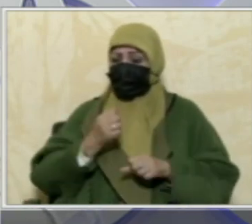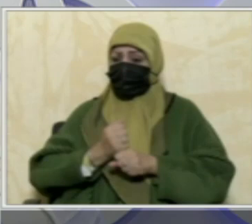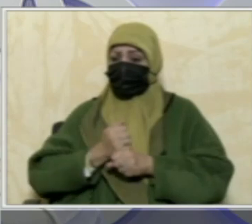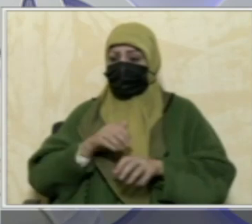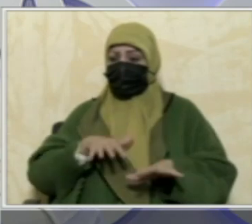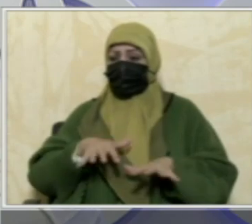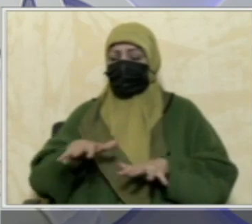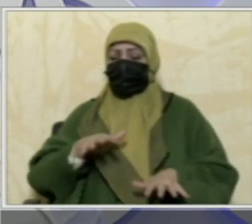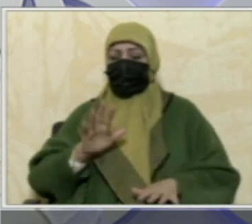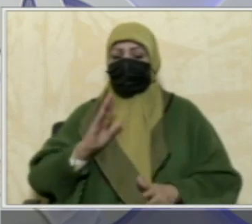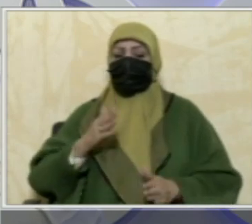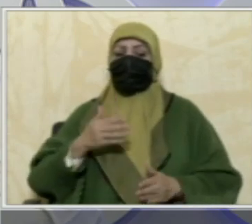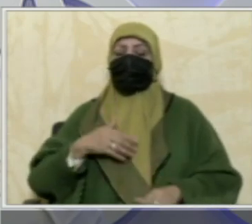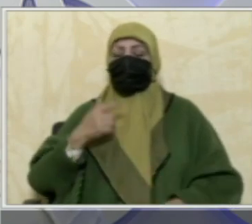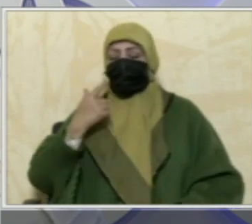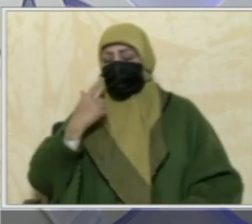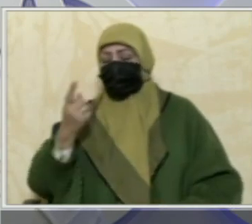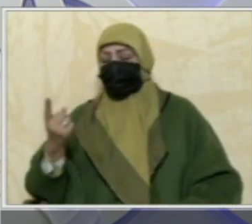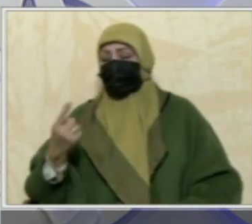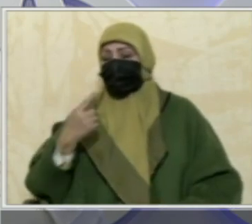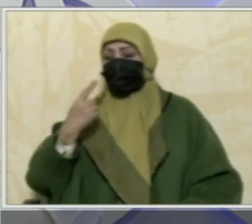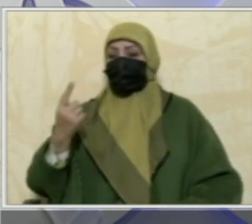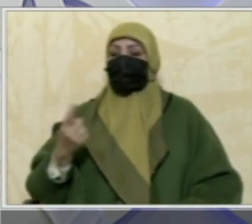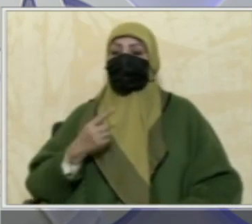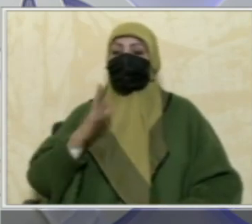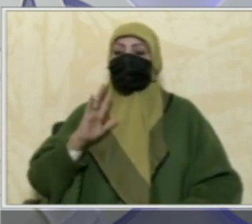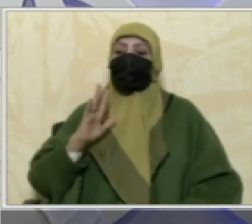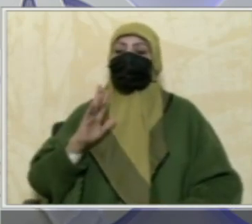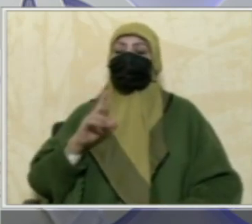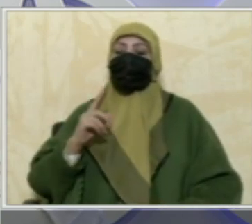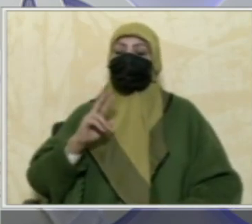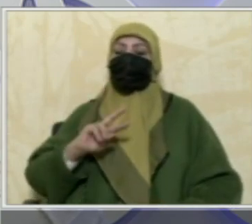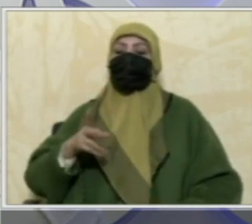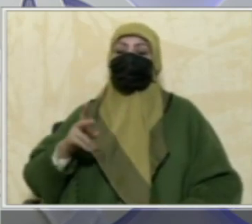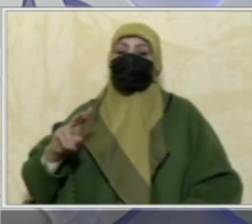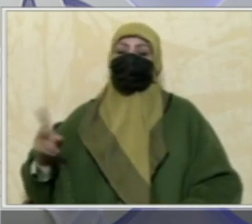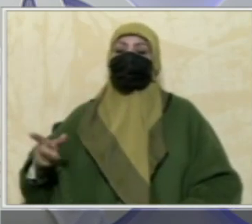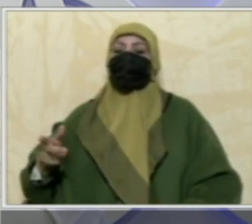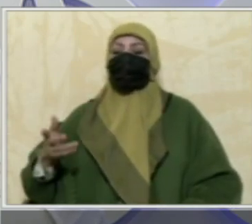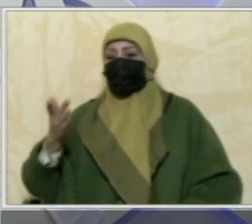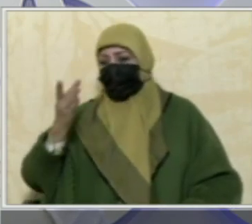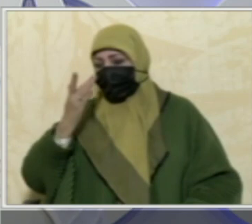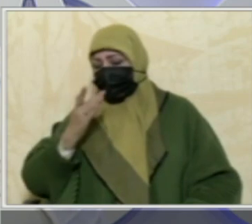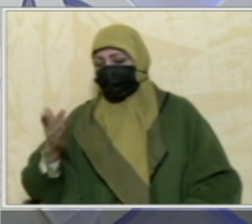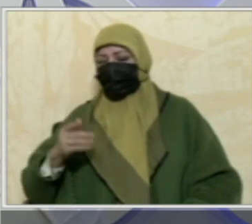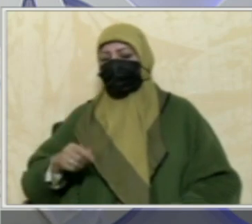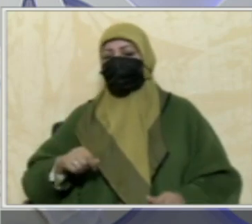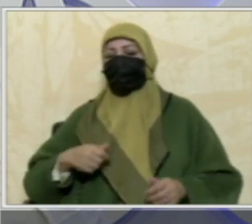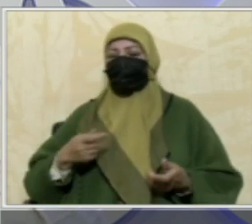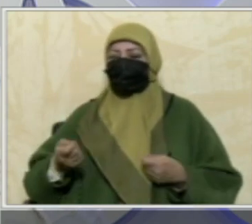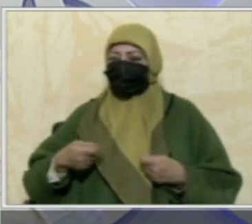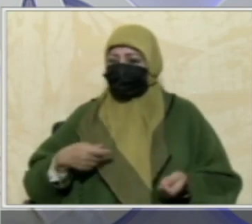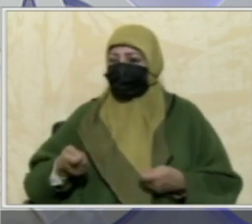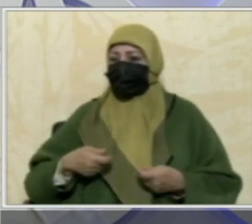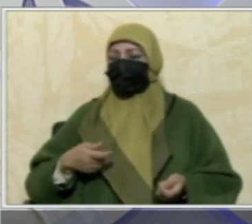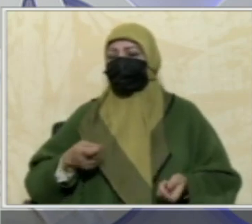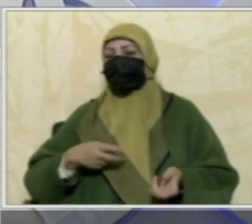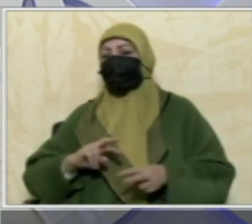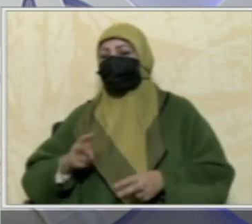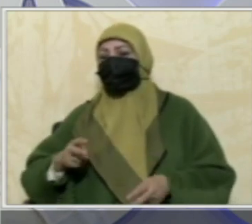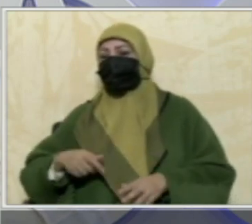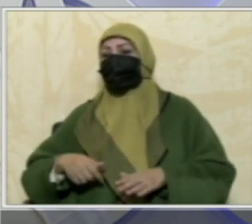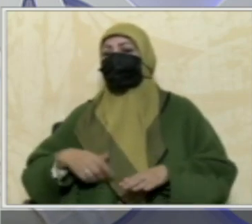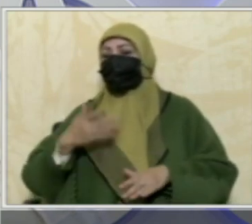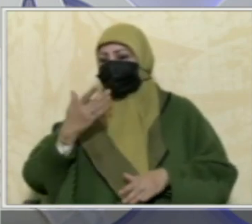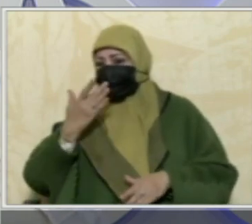تحت مسميات اخرى اكراميه بخشيش خدمات مكافاه وفي الحقيقه هي اما رشوه